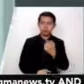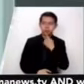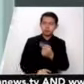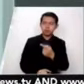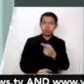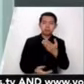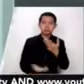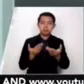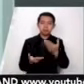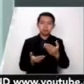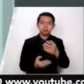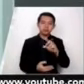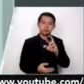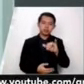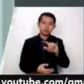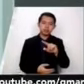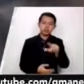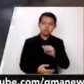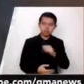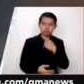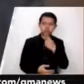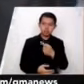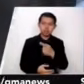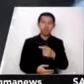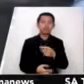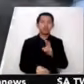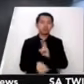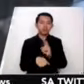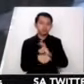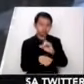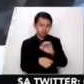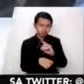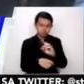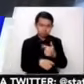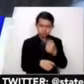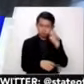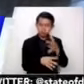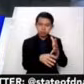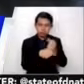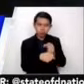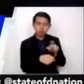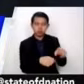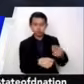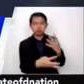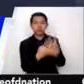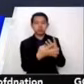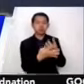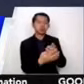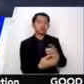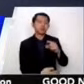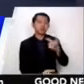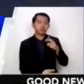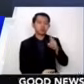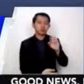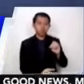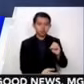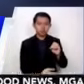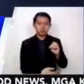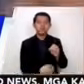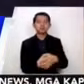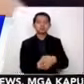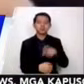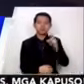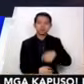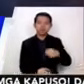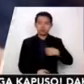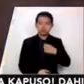kaso para makuha nitong kustodiya ni Guo? Dapat daw sandigan bayan ang may hawak sa mga kaso ng high profile na opisyal tulad ni